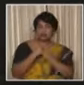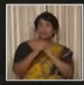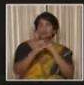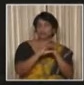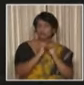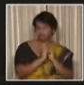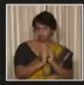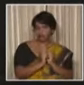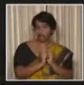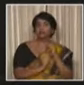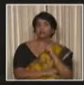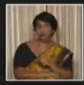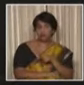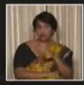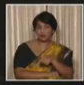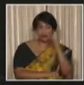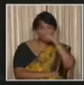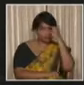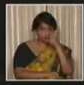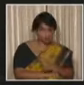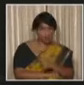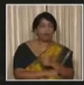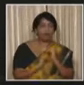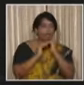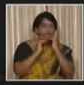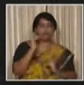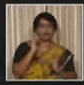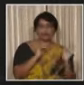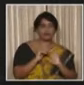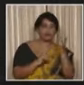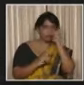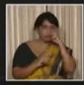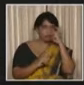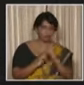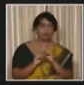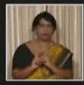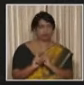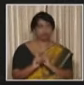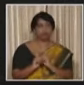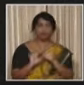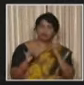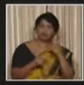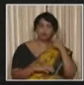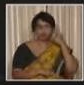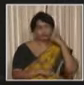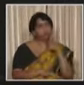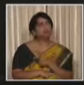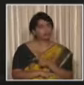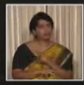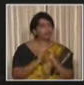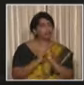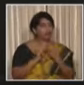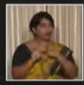ඕන. ඒ වගේම ඔවුන්ගේ දැනට තියෙන වැටුපට නොඅඩු වැටුපක තමයි ඔවුන් අපි හිටවන්නත් ඕන. නමුත් කවුරුරි හිතනවා නම් ඔවුන්ට සේවෙන්